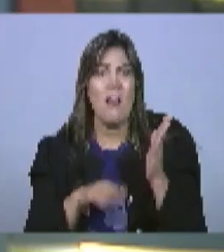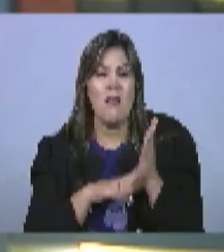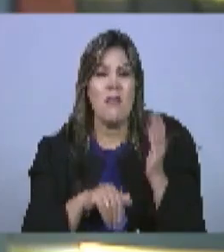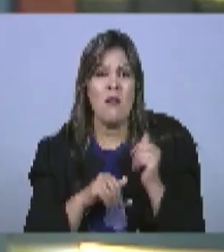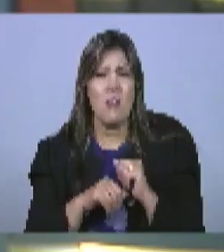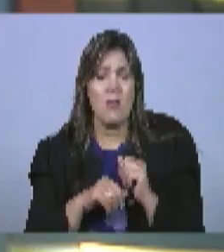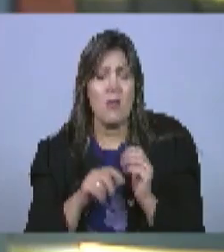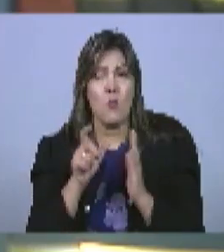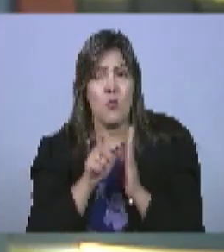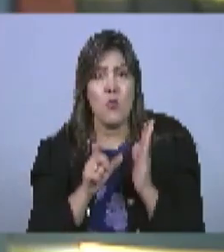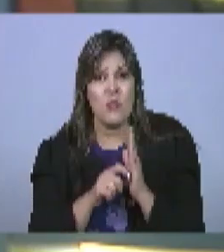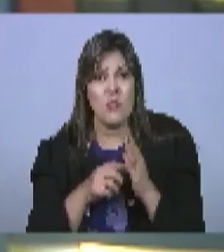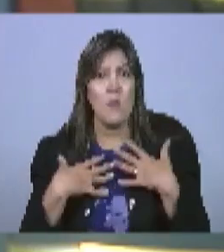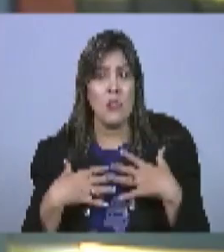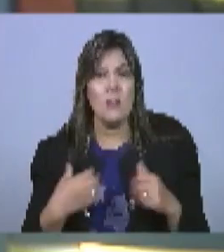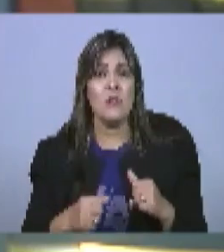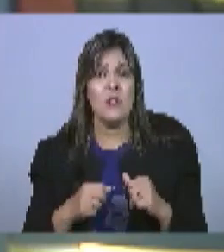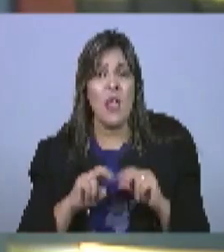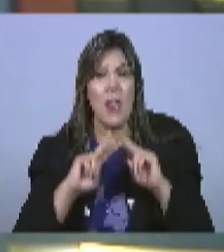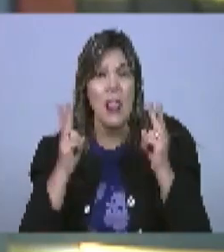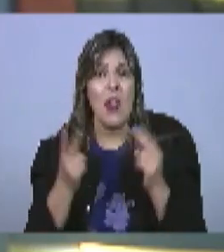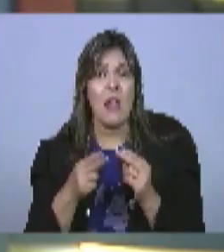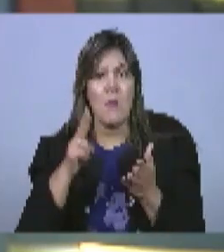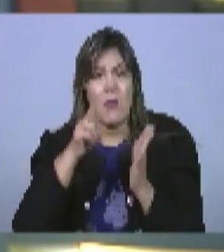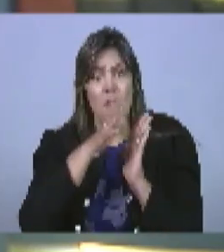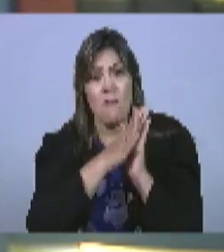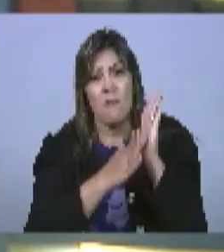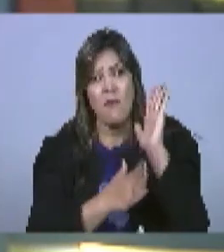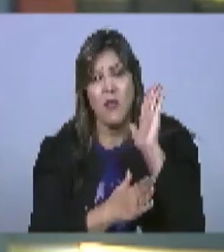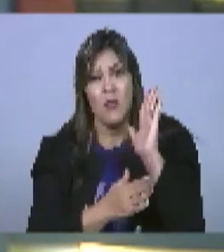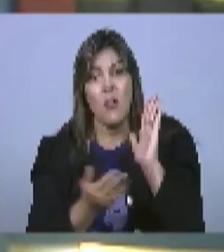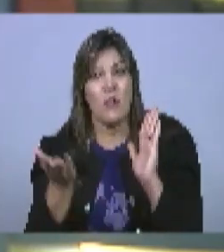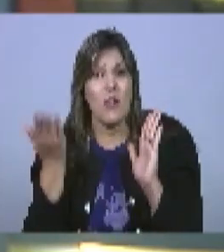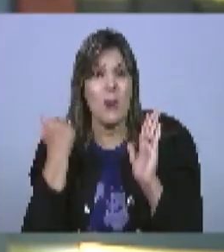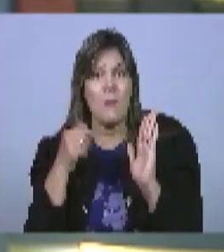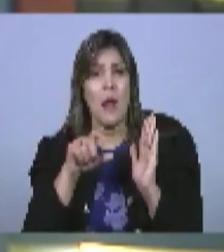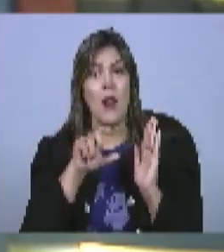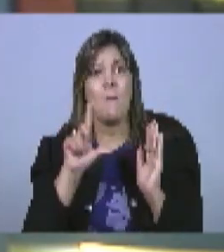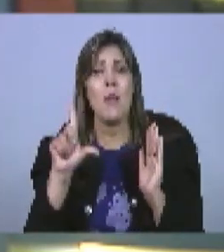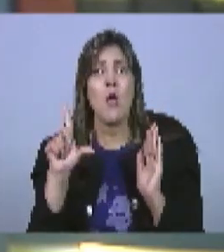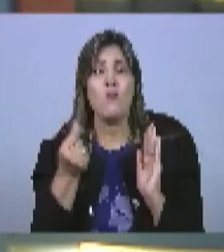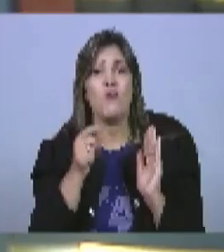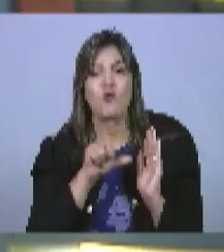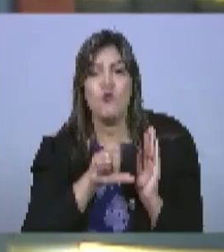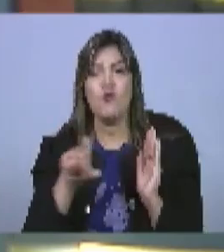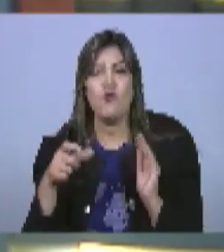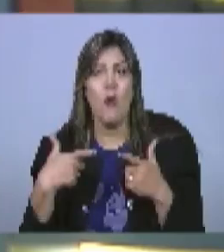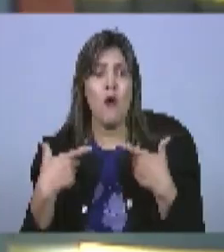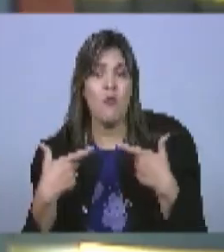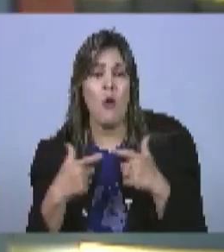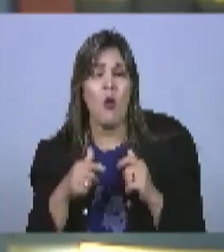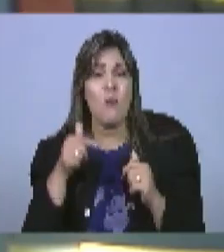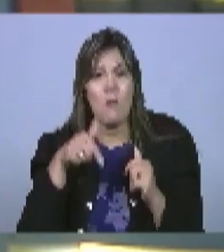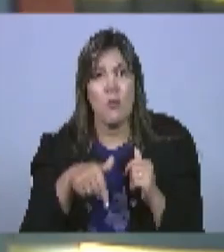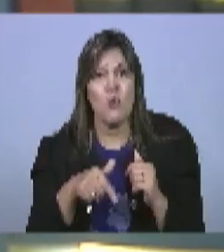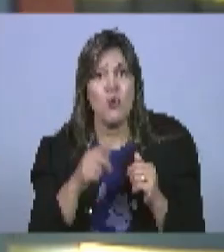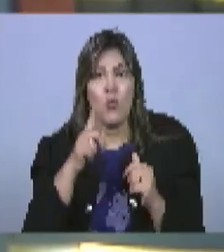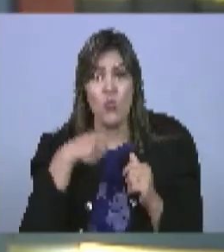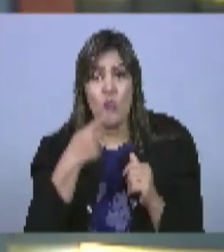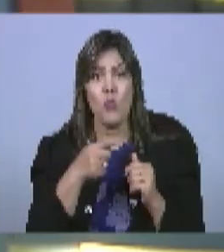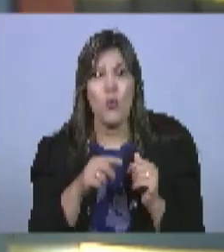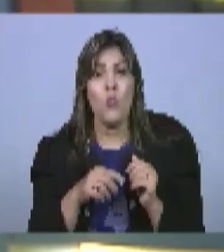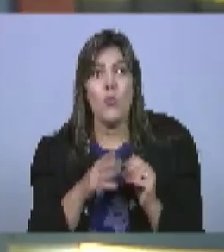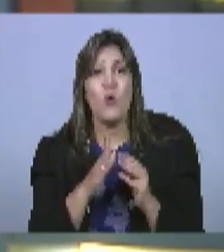العالميه في تقرير ليها امس بعد حوالي 15 شهر من اندلاع القتال بتتكلم ان